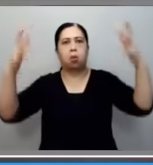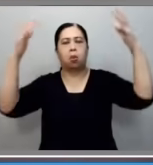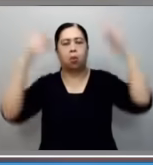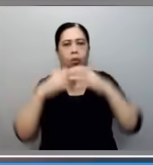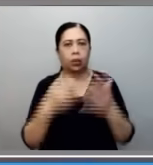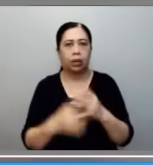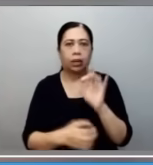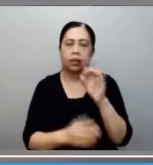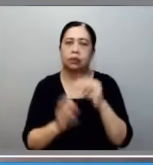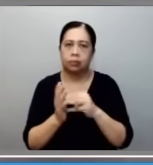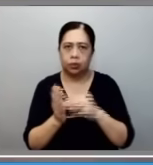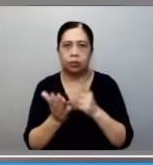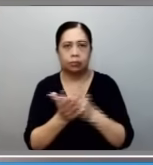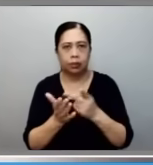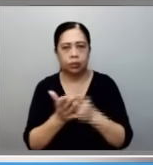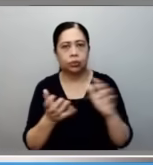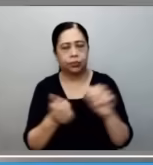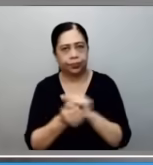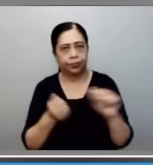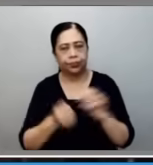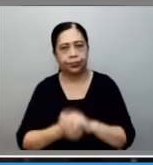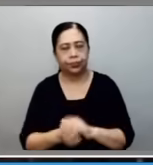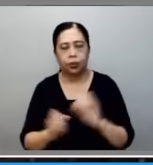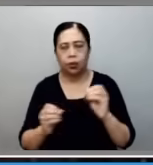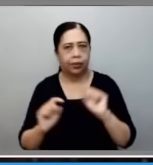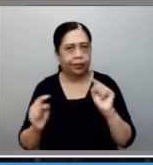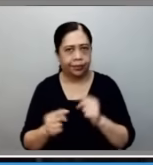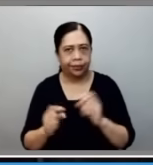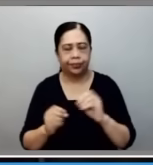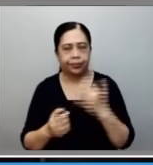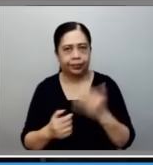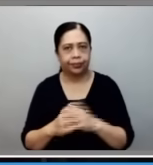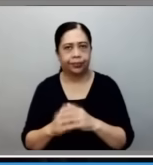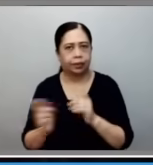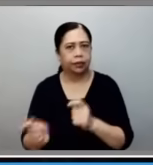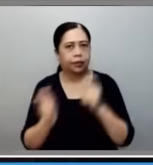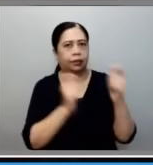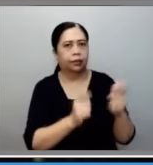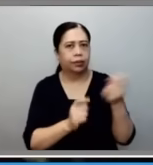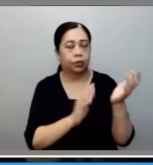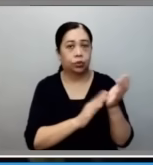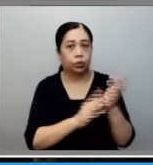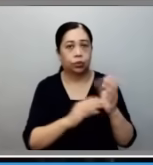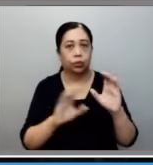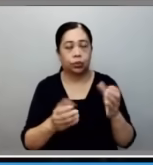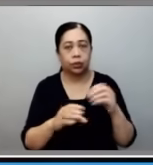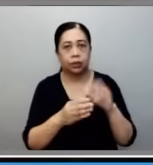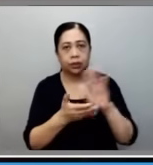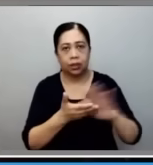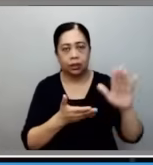million pesos ang danyos ng sunog. Wala namang nasaktan. Ililipat muna sa isa pang campus ang mga klase sa kolehiyo simula